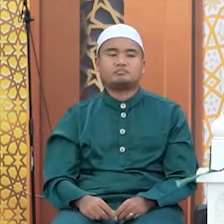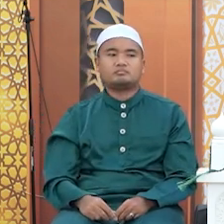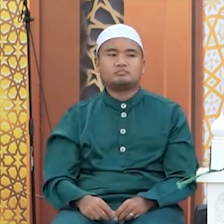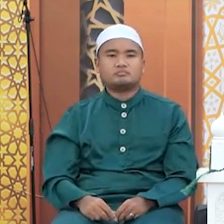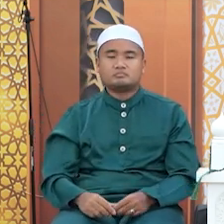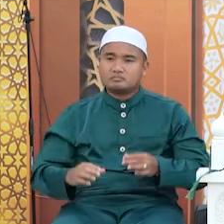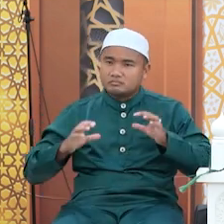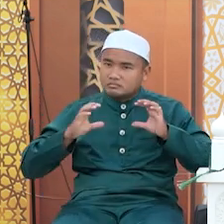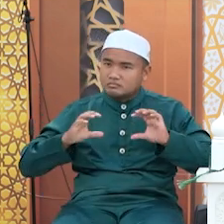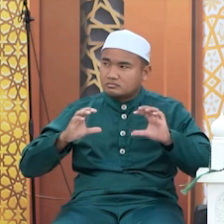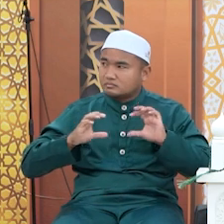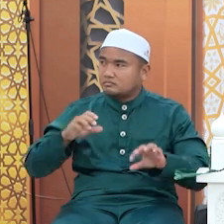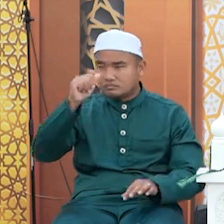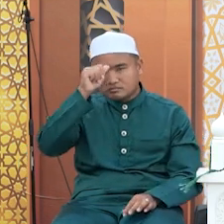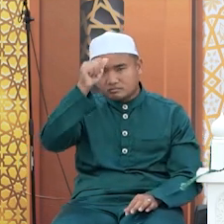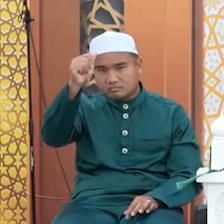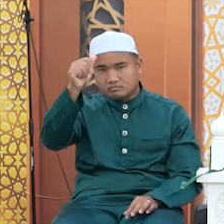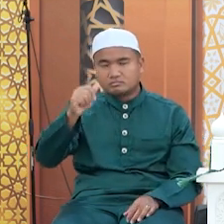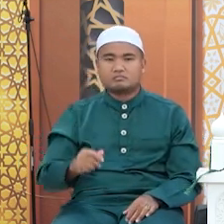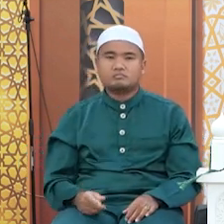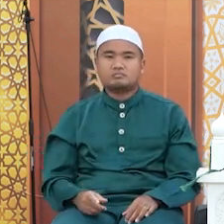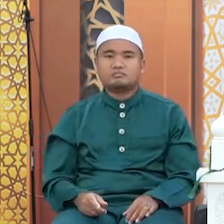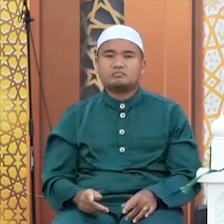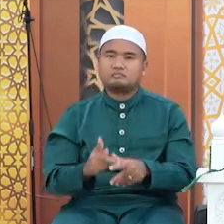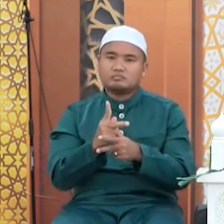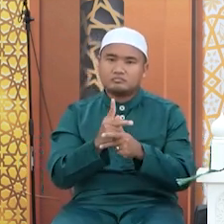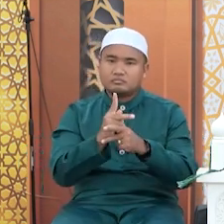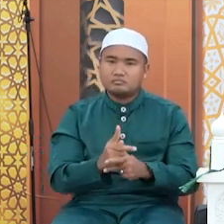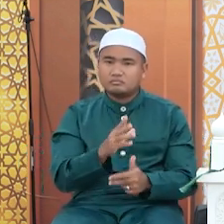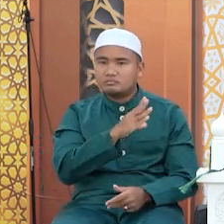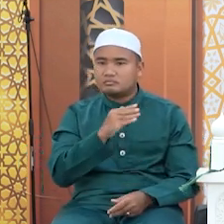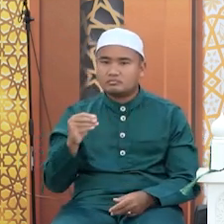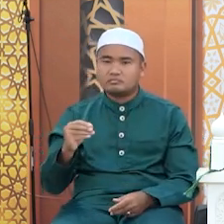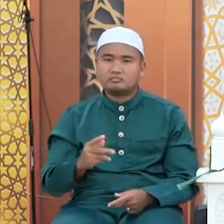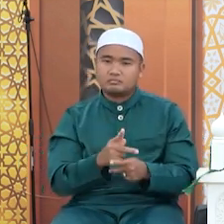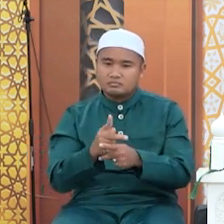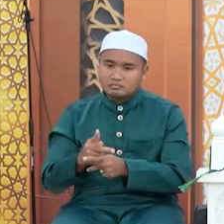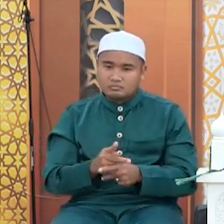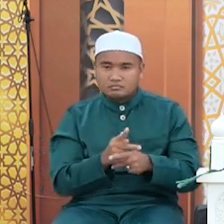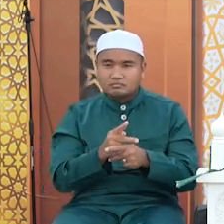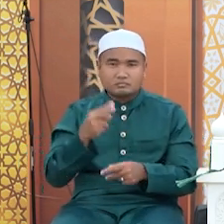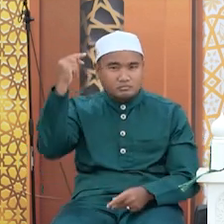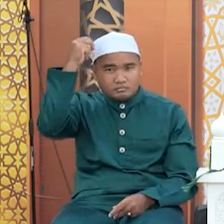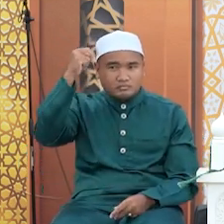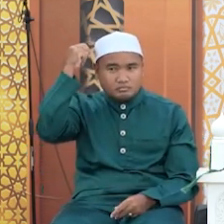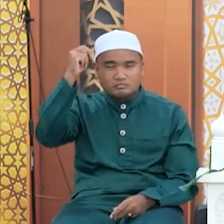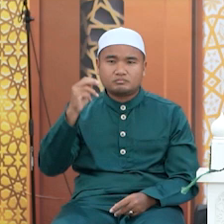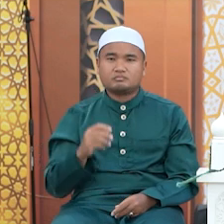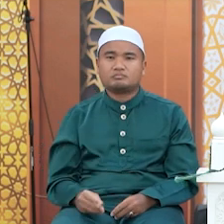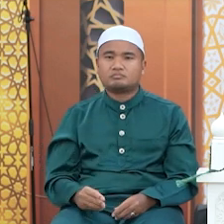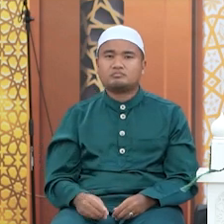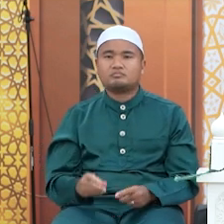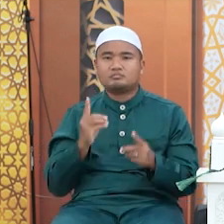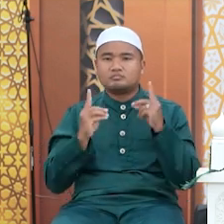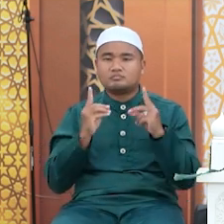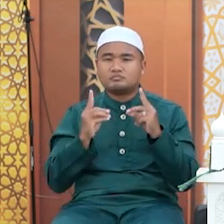cara Allah didik dan asuh nabi. sehingga sebarang bentuk ucapannya